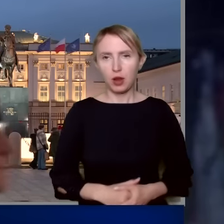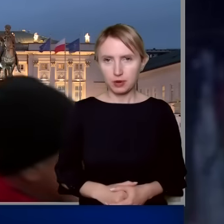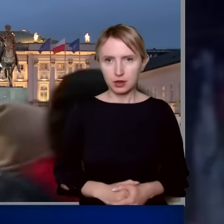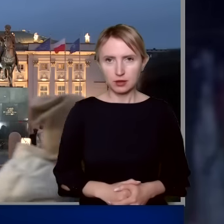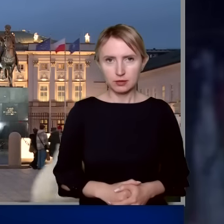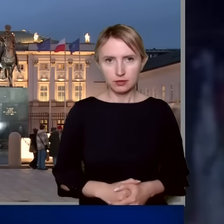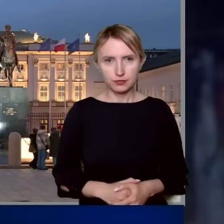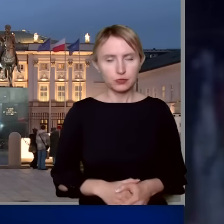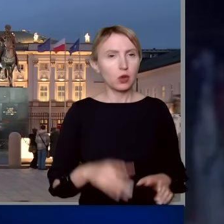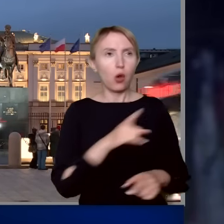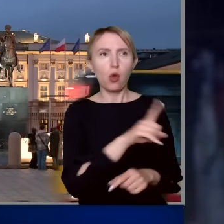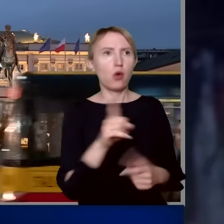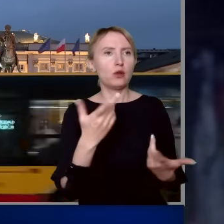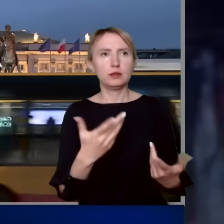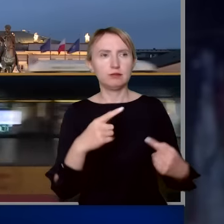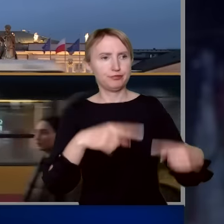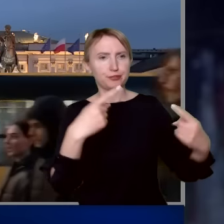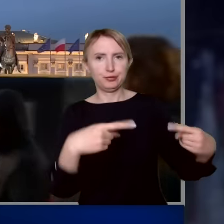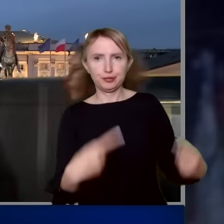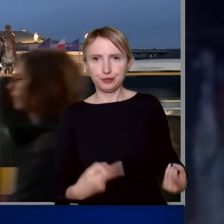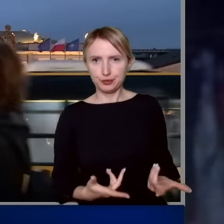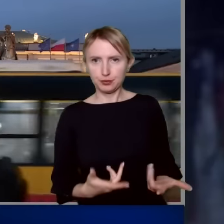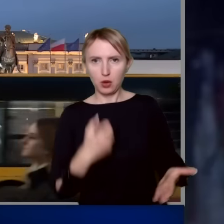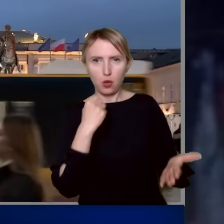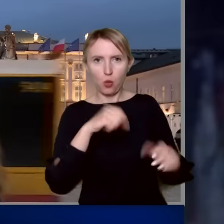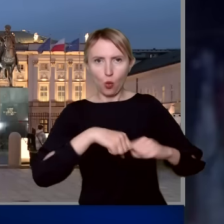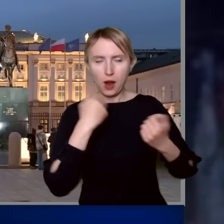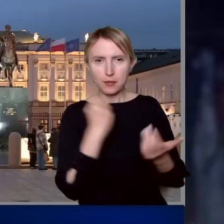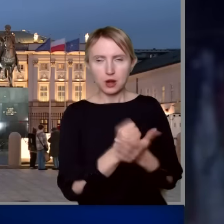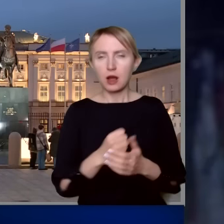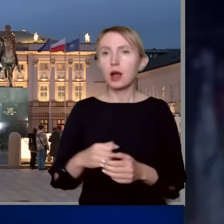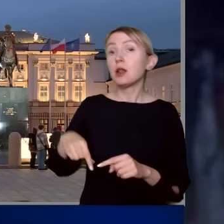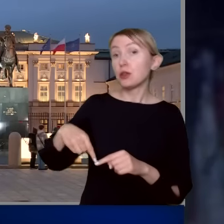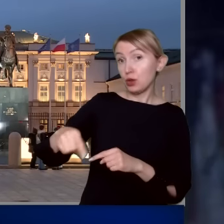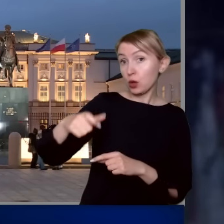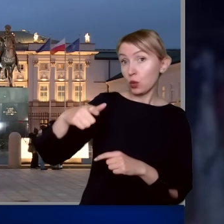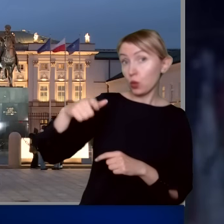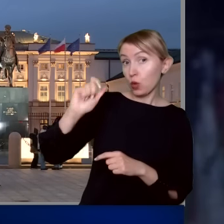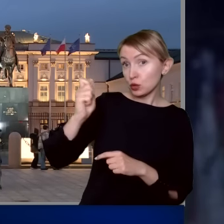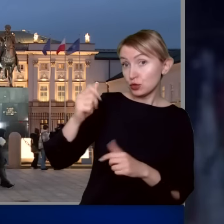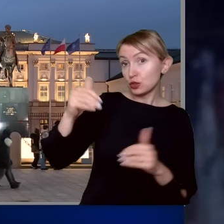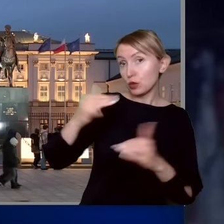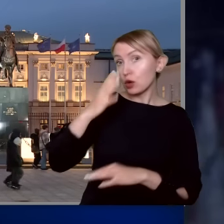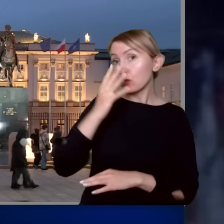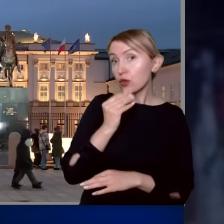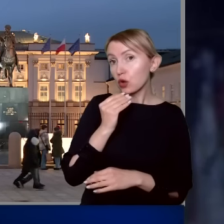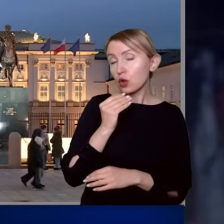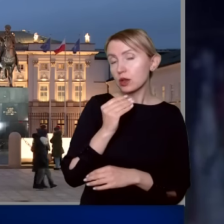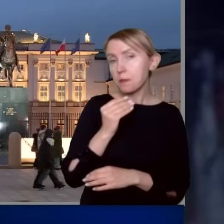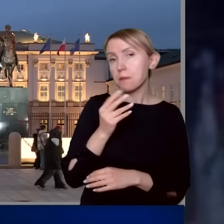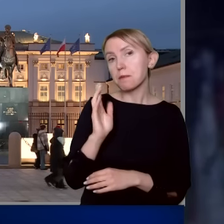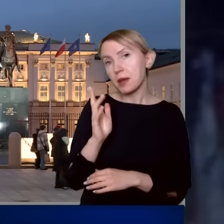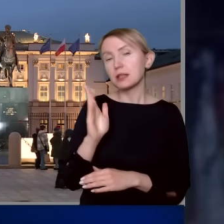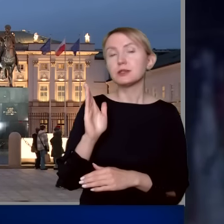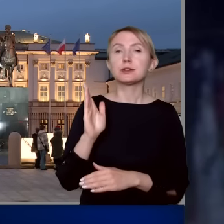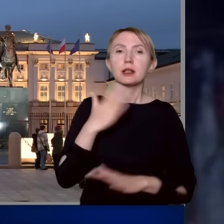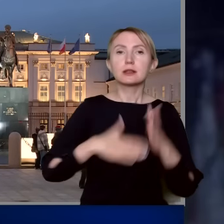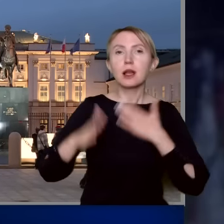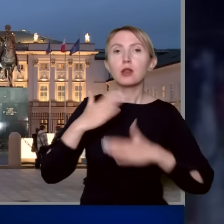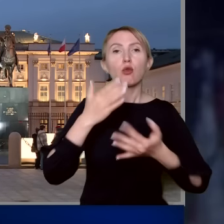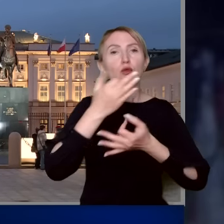sobie, łamiąc ordynarnie prawo. Ale to najbliższe godziny mogą tak wyglądać, że będzie ta radość z